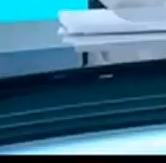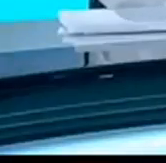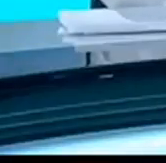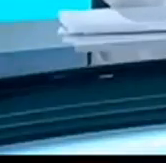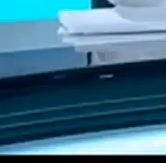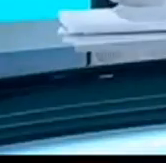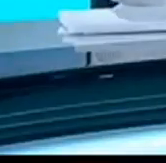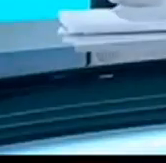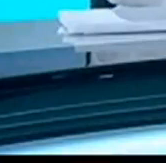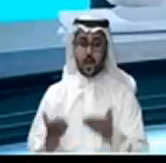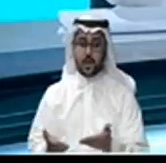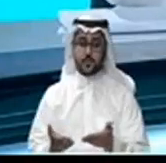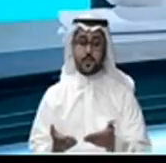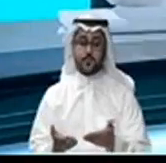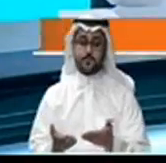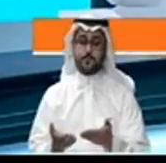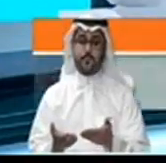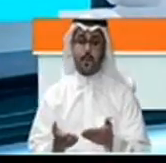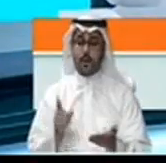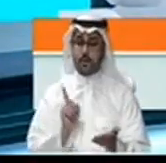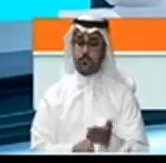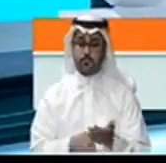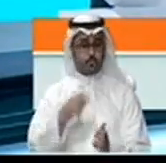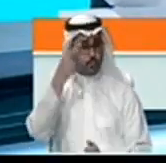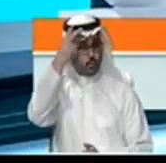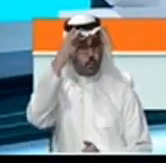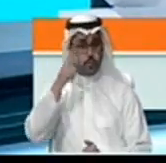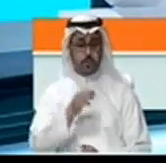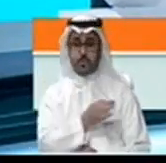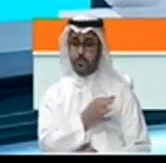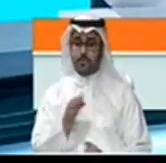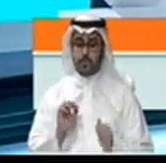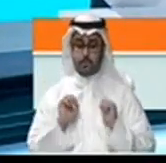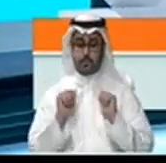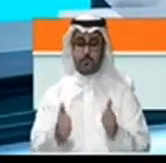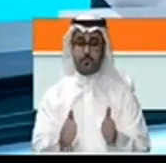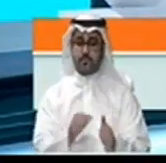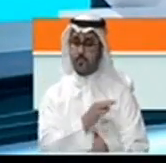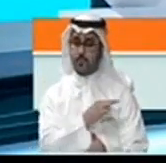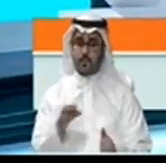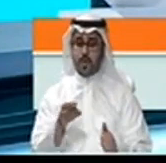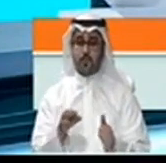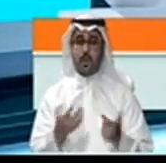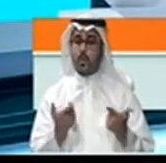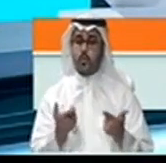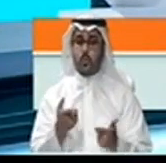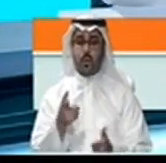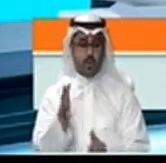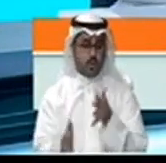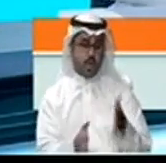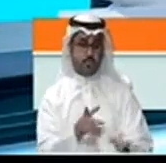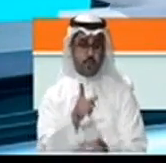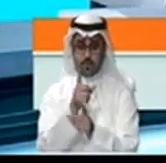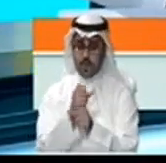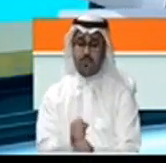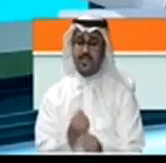أهلا بكم. أكدت المملكة العربية السعودية عزمها وتصميمها على اتخاذ كل الإجراءات الكفيلة بحماية الأطفال